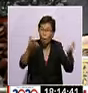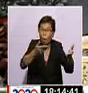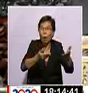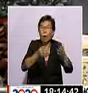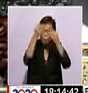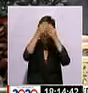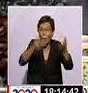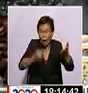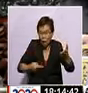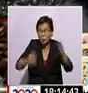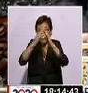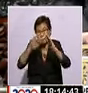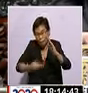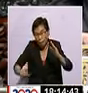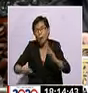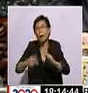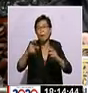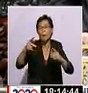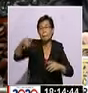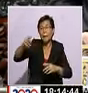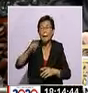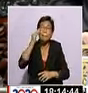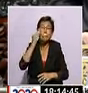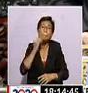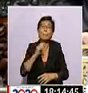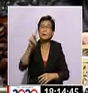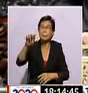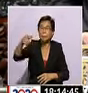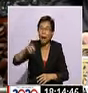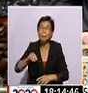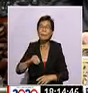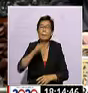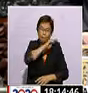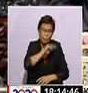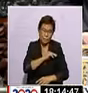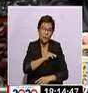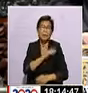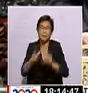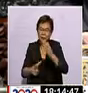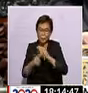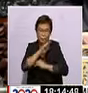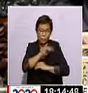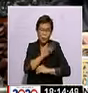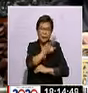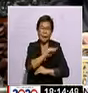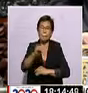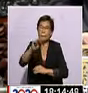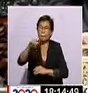oleh Perdana Menteri Yang Amat Berhormat Perdana Menteri, Timbalan Perdana Menteri, Menteri dan Timbalan Menteri serta Ahli